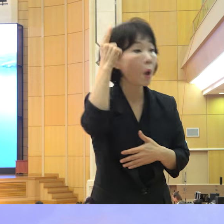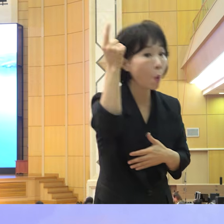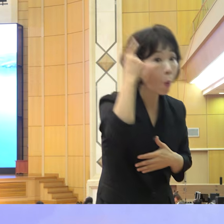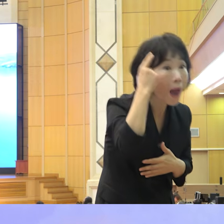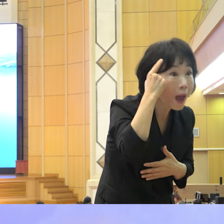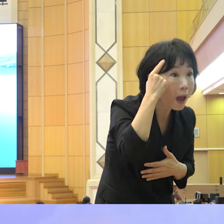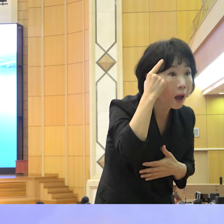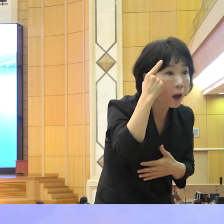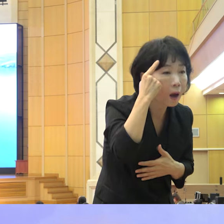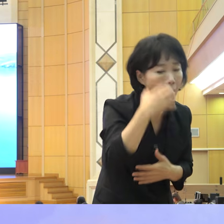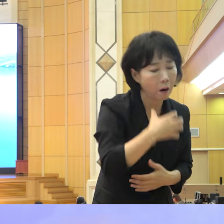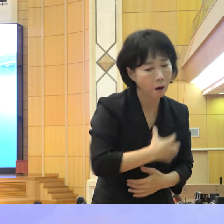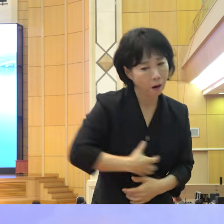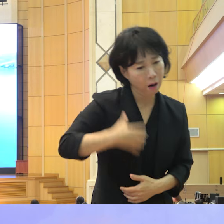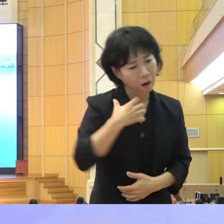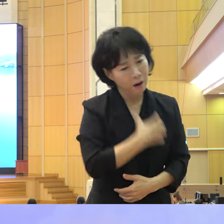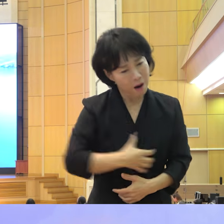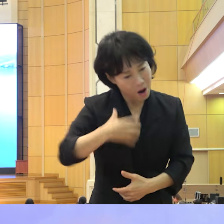왜